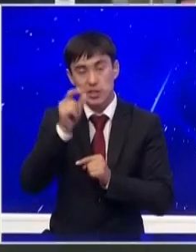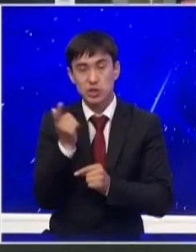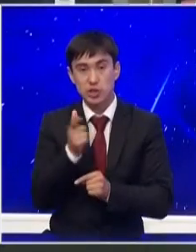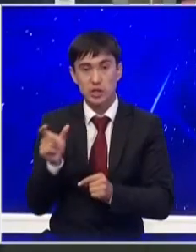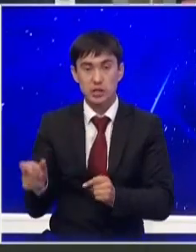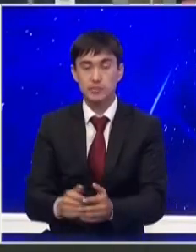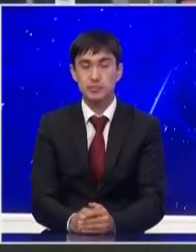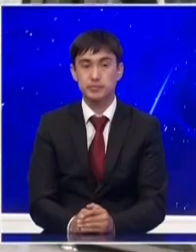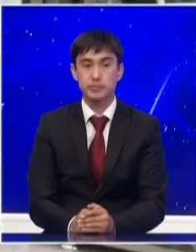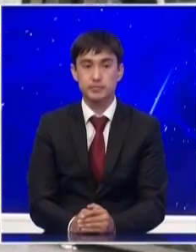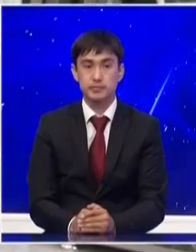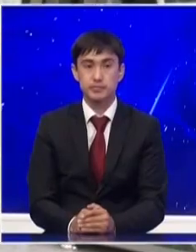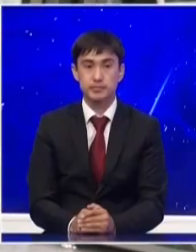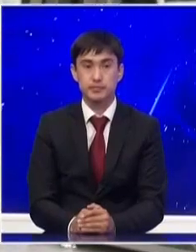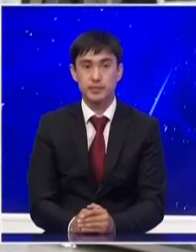читателей.